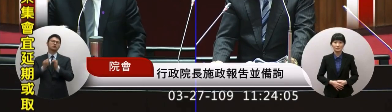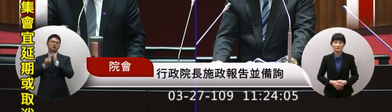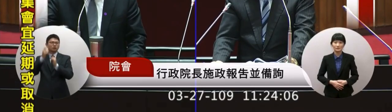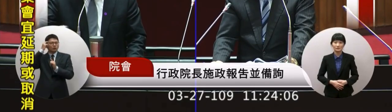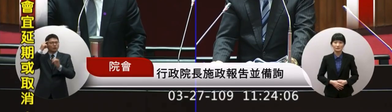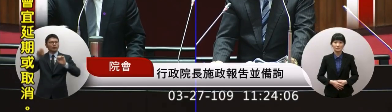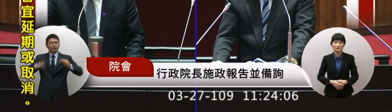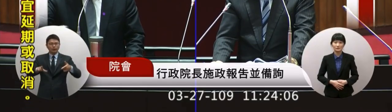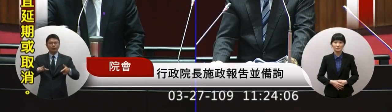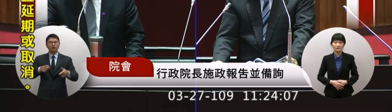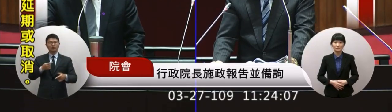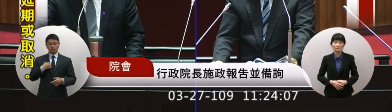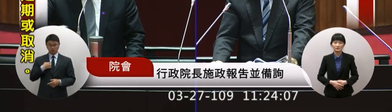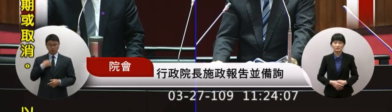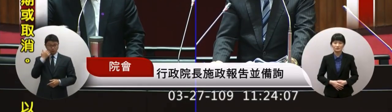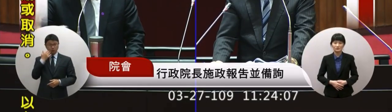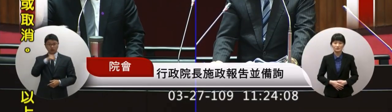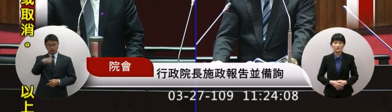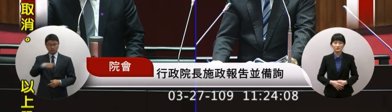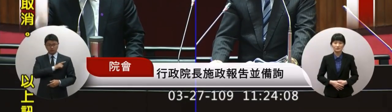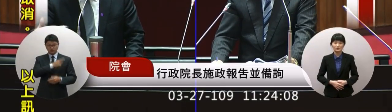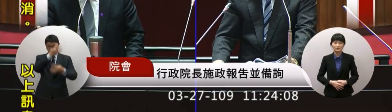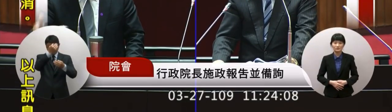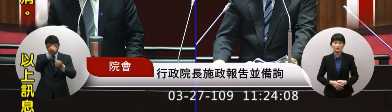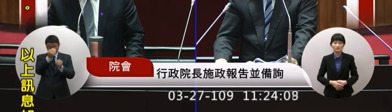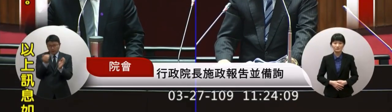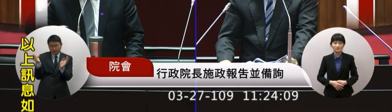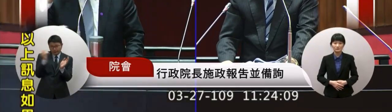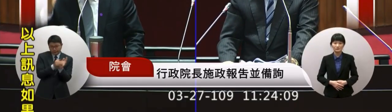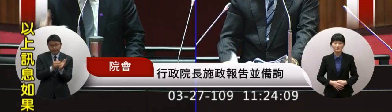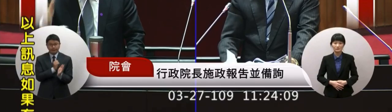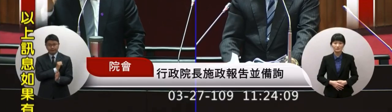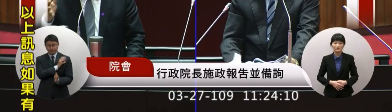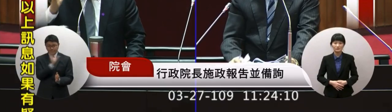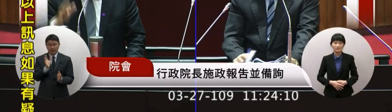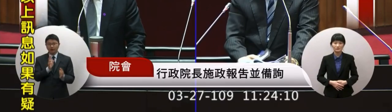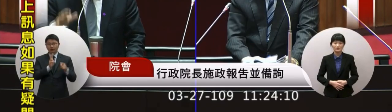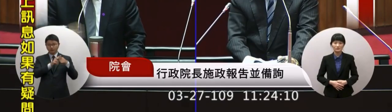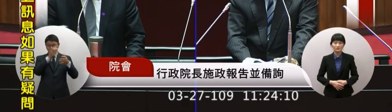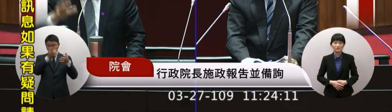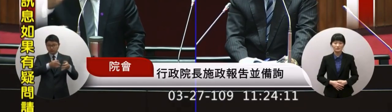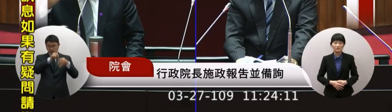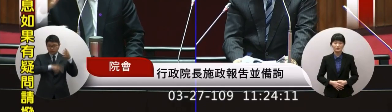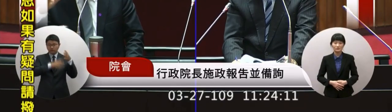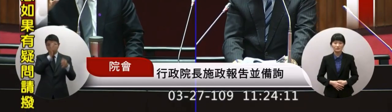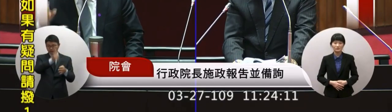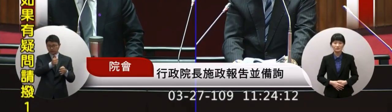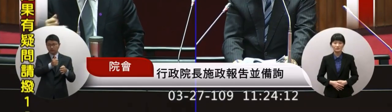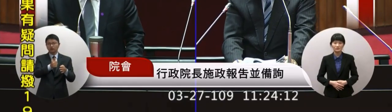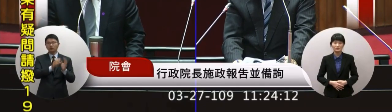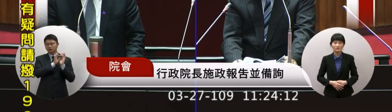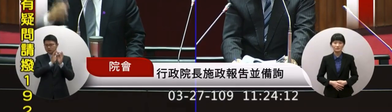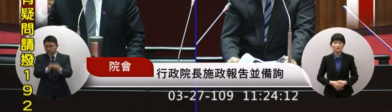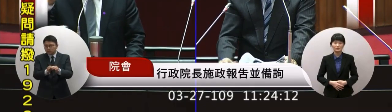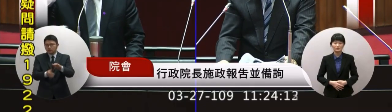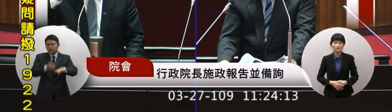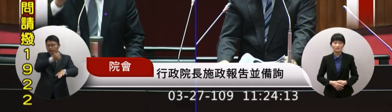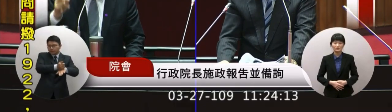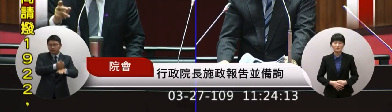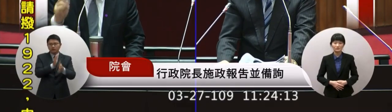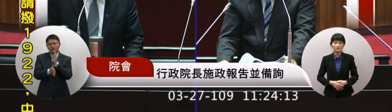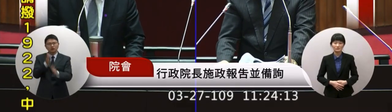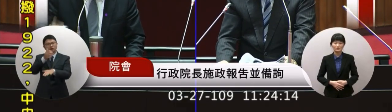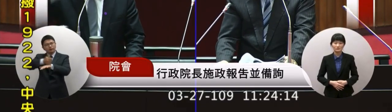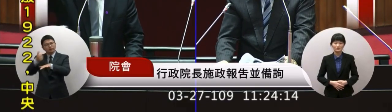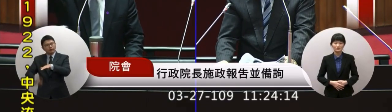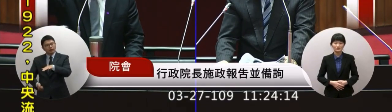以这些到齐。的董事长是该续该下来，我都有